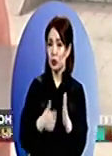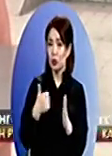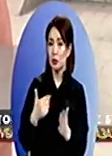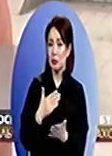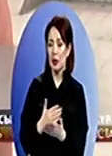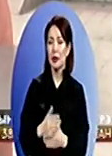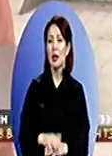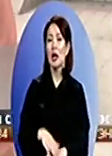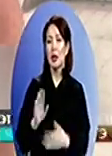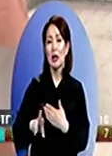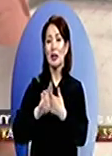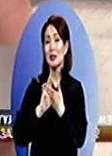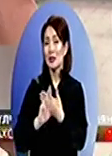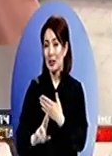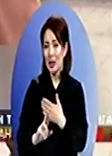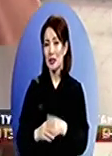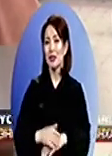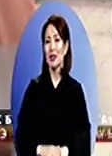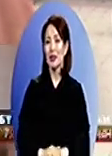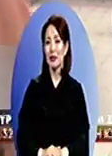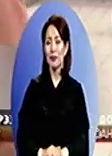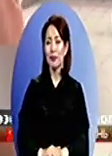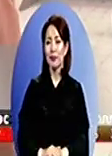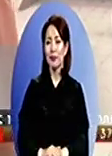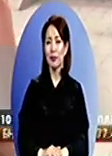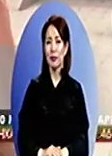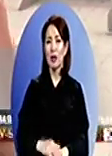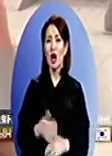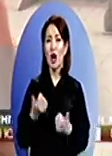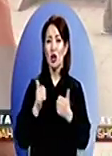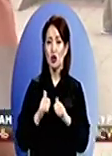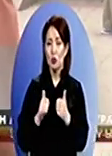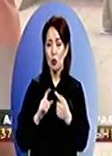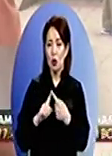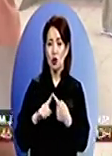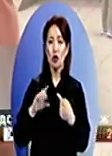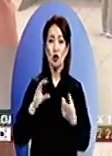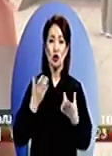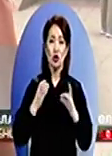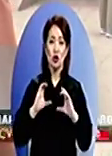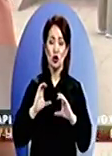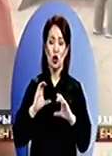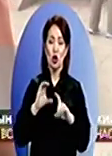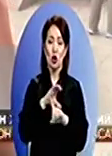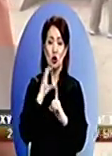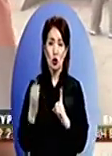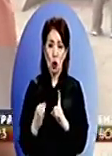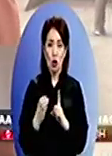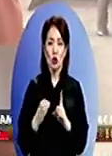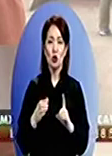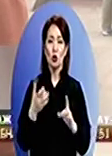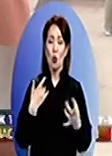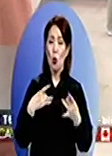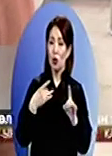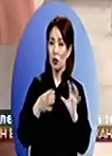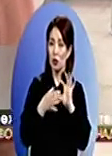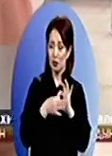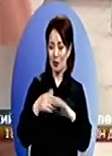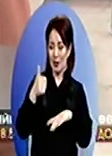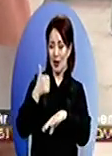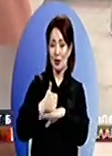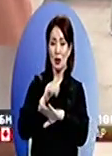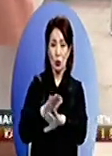За цаашдаа ер нь энэ ялангуяа спорт соёл урлагийн чиглэлээр энэ хүүхдүүдийг ахлахынгийн одоо